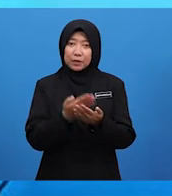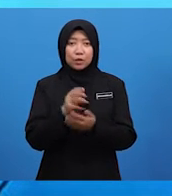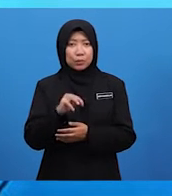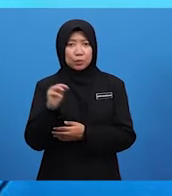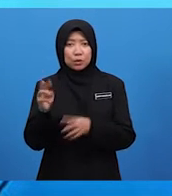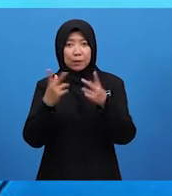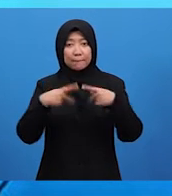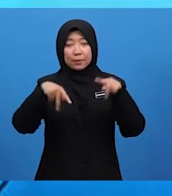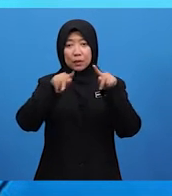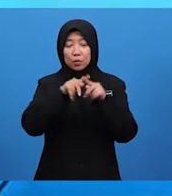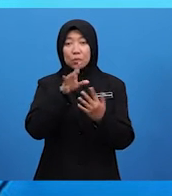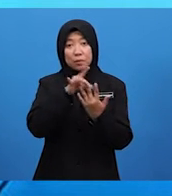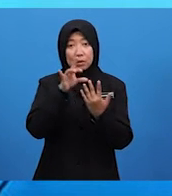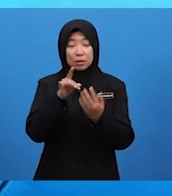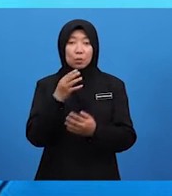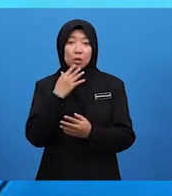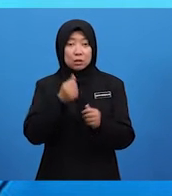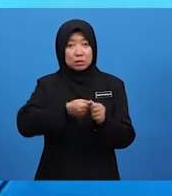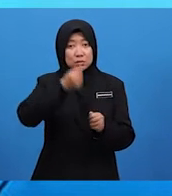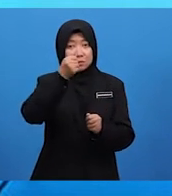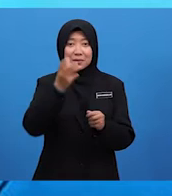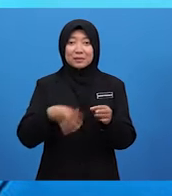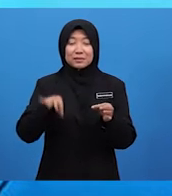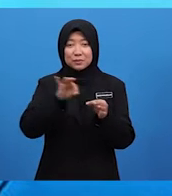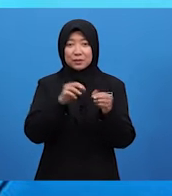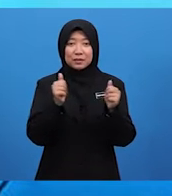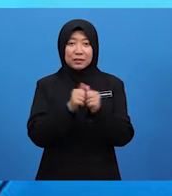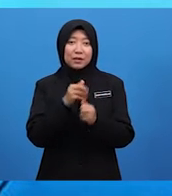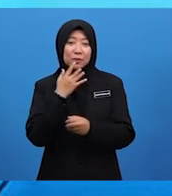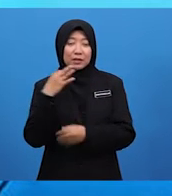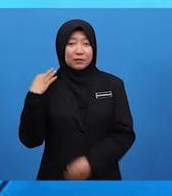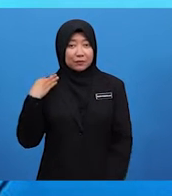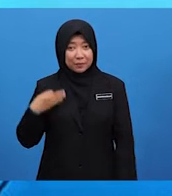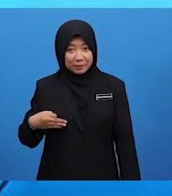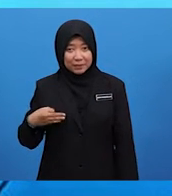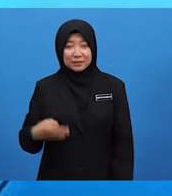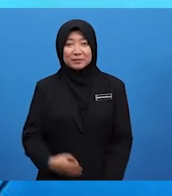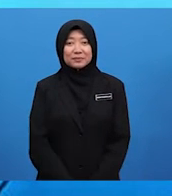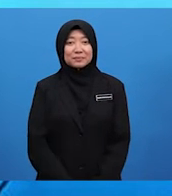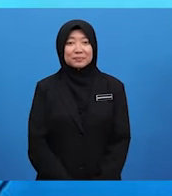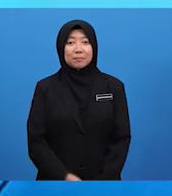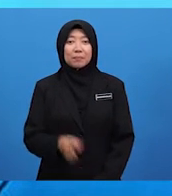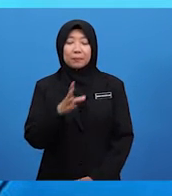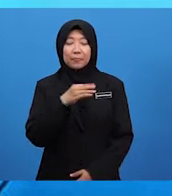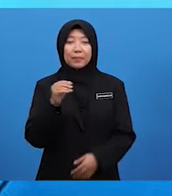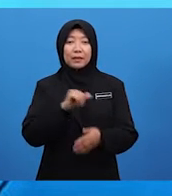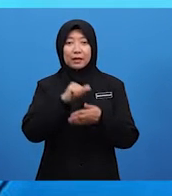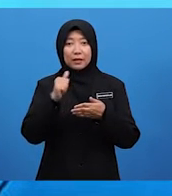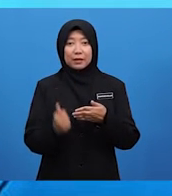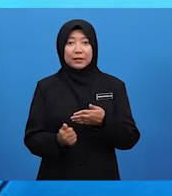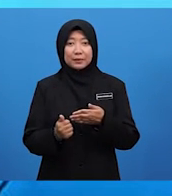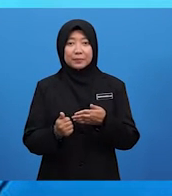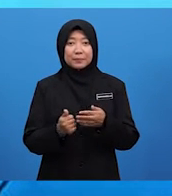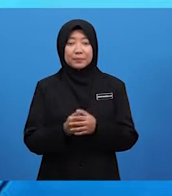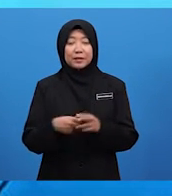murid-murid perlu memilih warna zip yang bersesuaian dengan warna fabrik. Dan yang terakhir